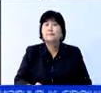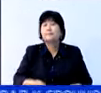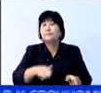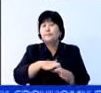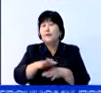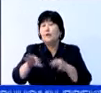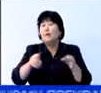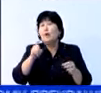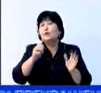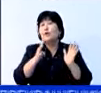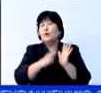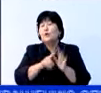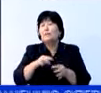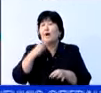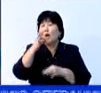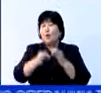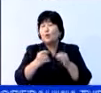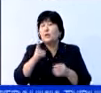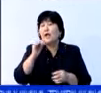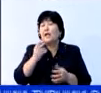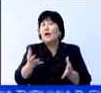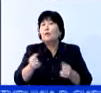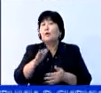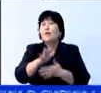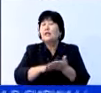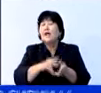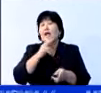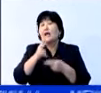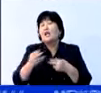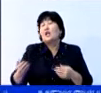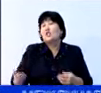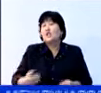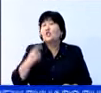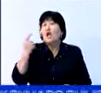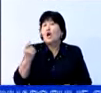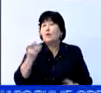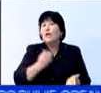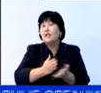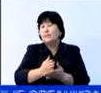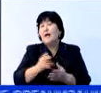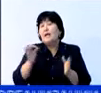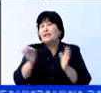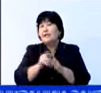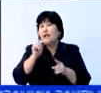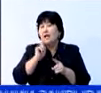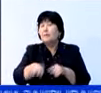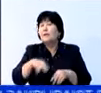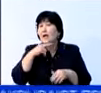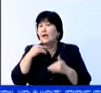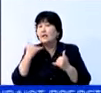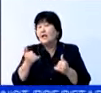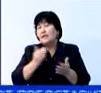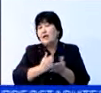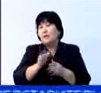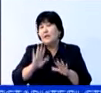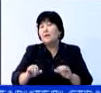Реализуется проект 109. Это круглосуточный канал приема заявлений и жалоб в жилищно-коммунальной сфере. Цель – оперативное реагирование, направление на